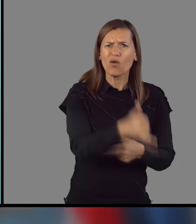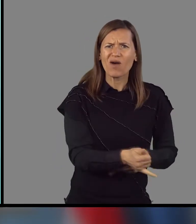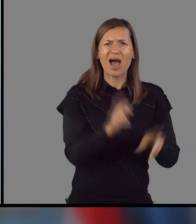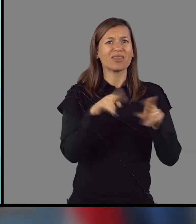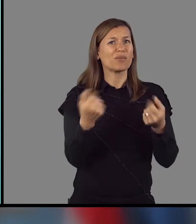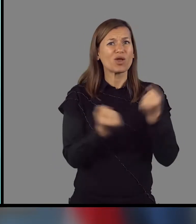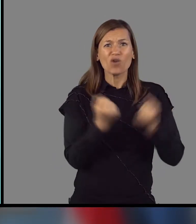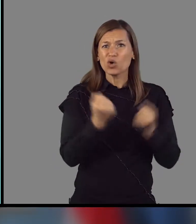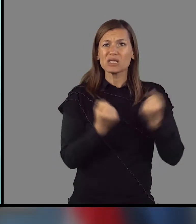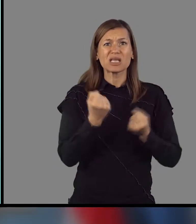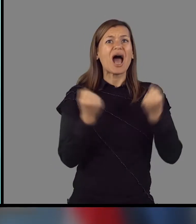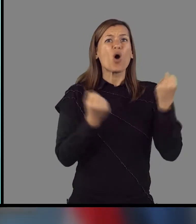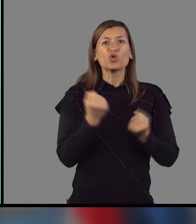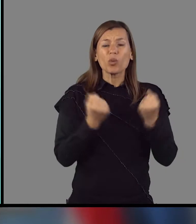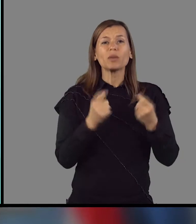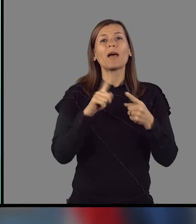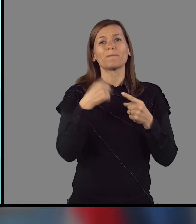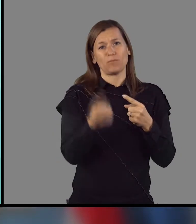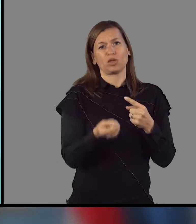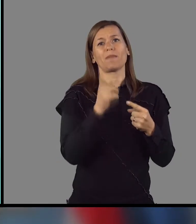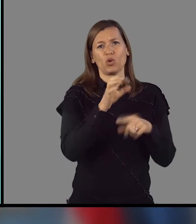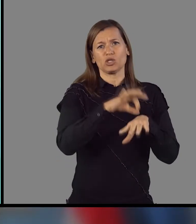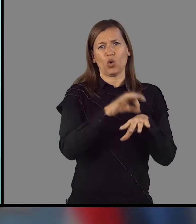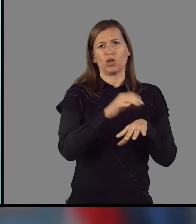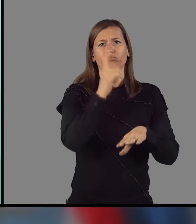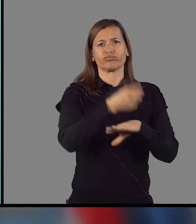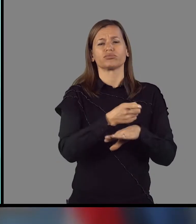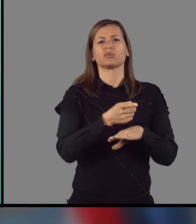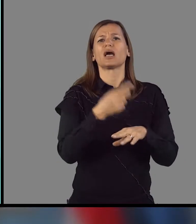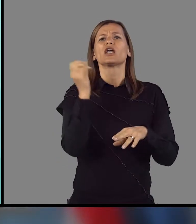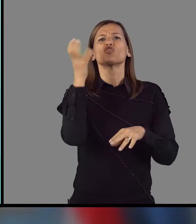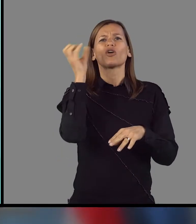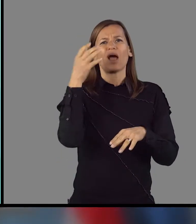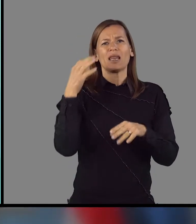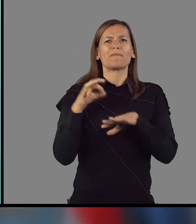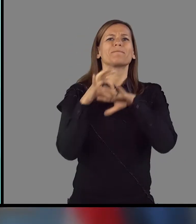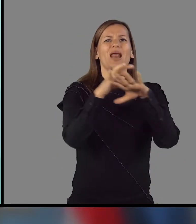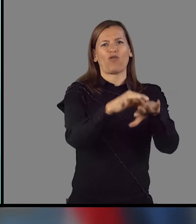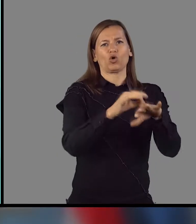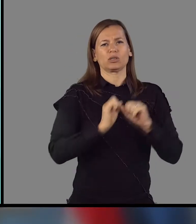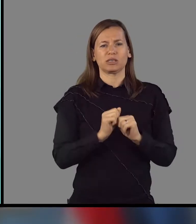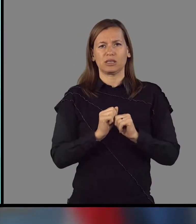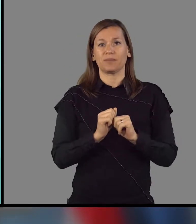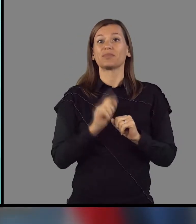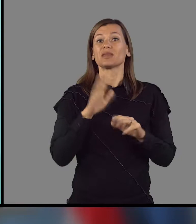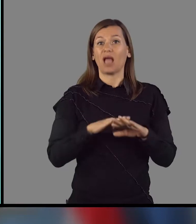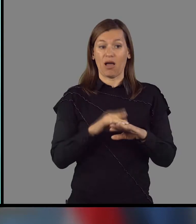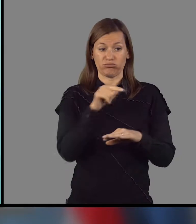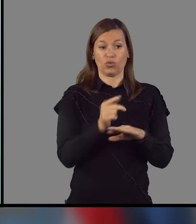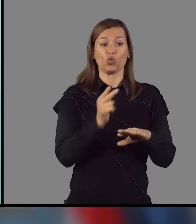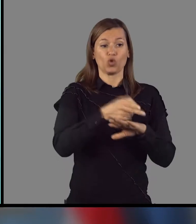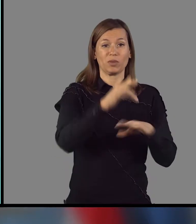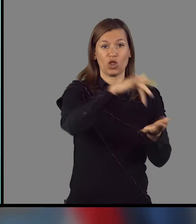voziti avtomobila, seveda bo zdravnik odločil, da je potreben reševalni prevoz. To sicer tudi zdravnik vedno naredi, kadar je to potrebno. Na